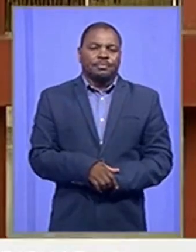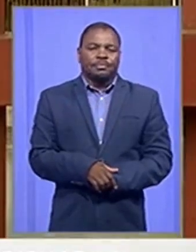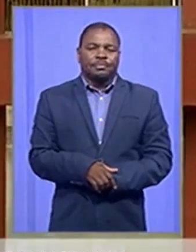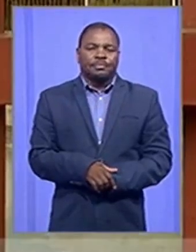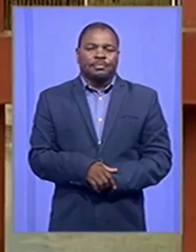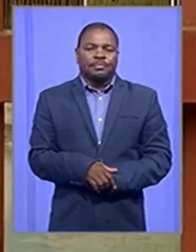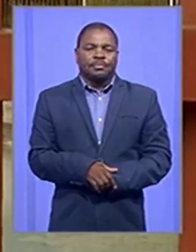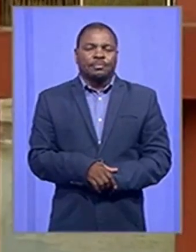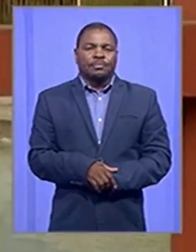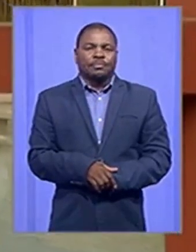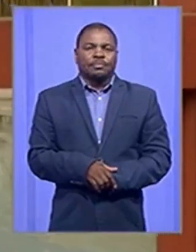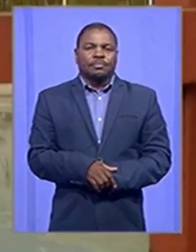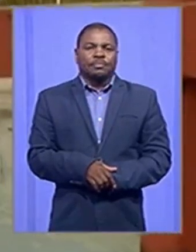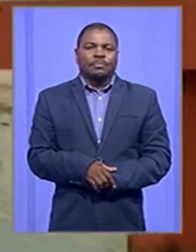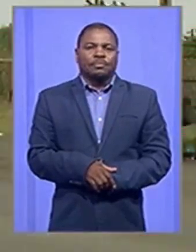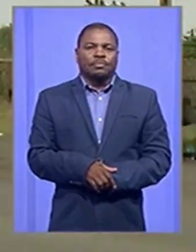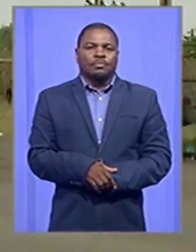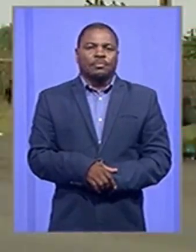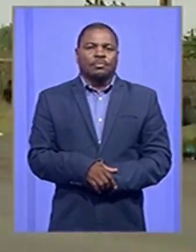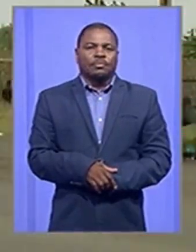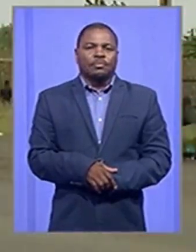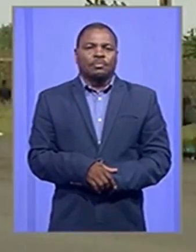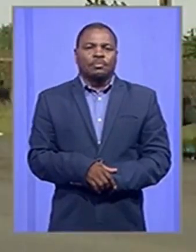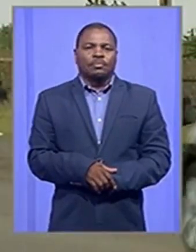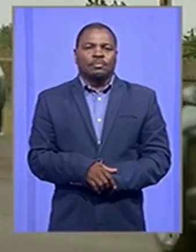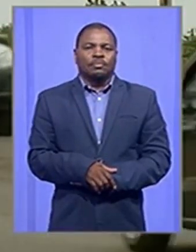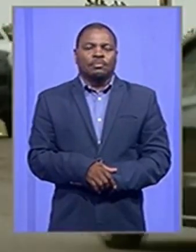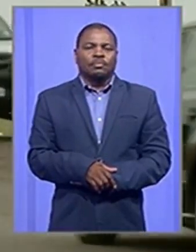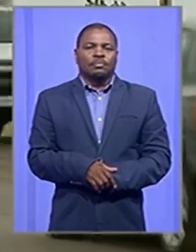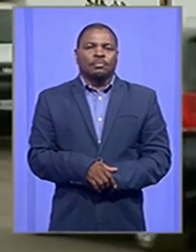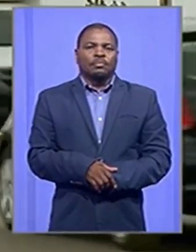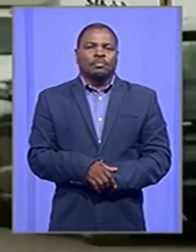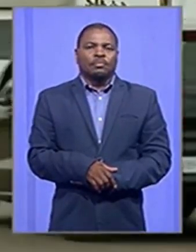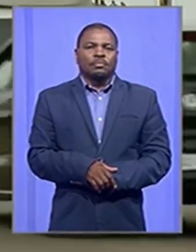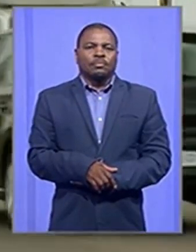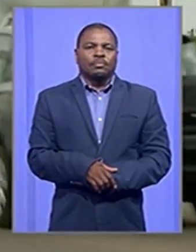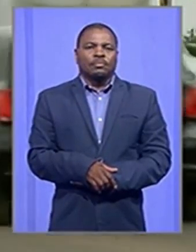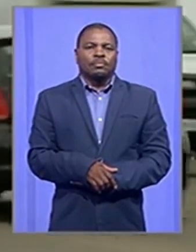Offense Stimo, SABC News, Sekampaneng Hammanskraal.